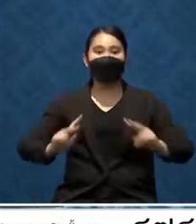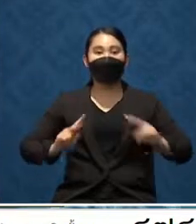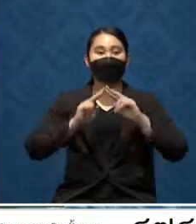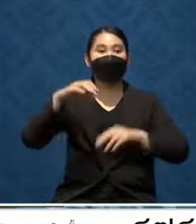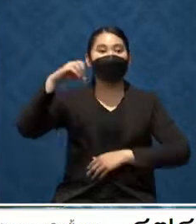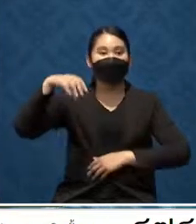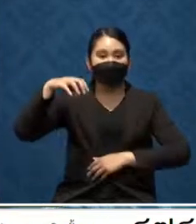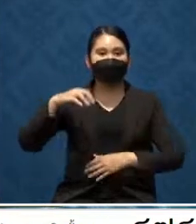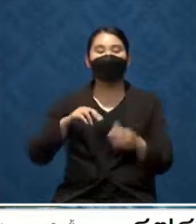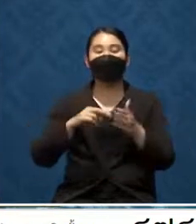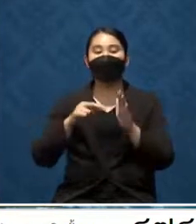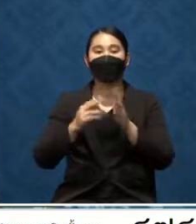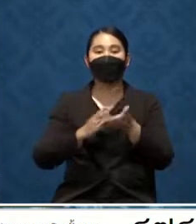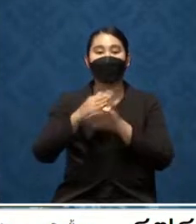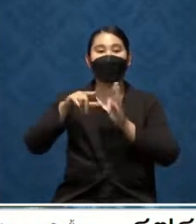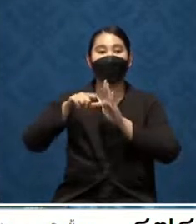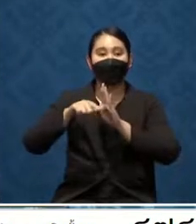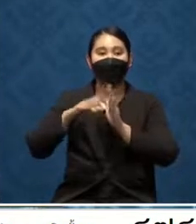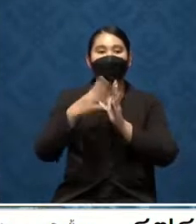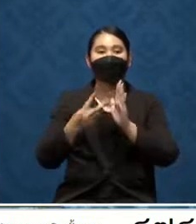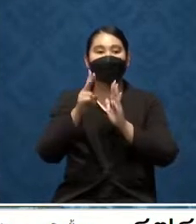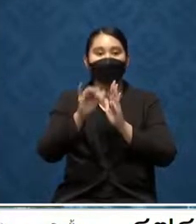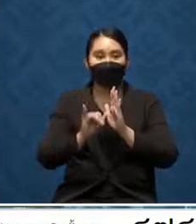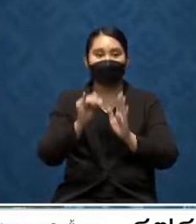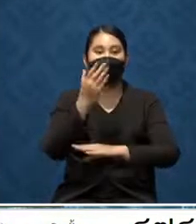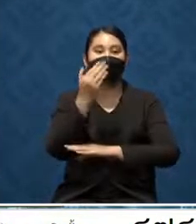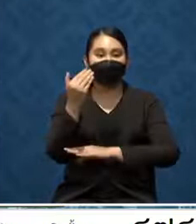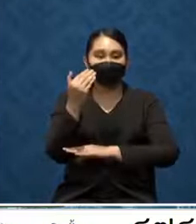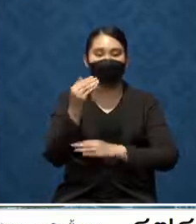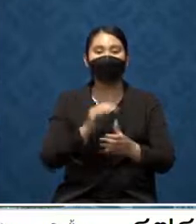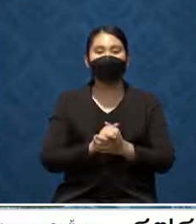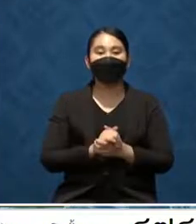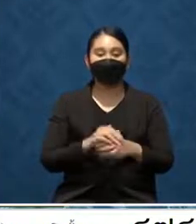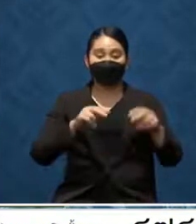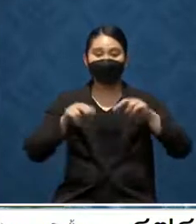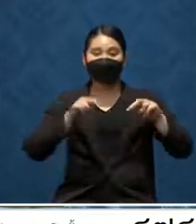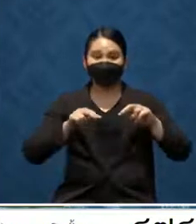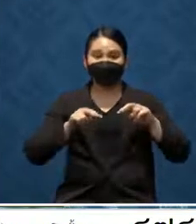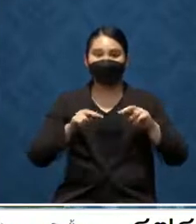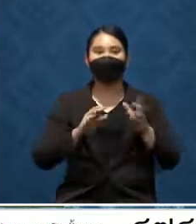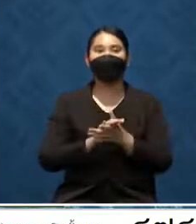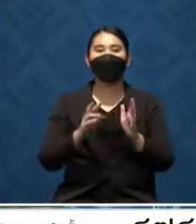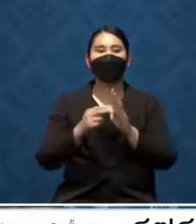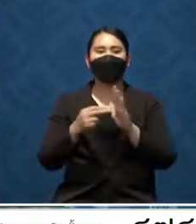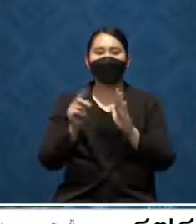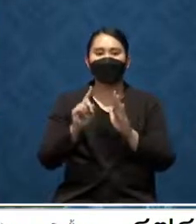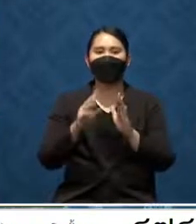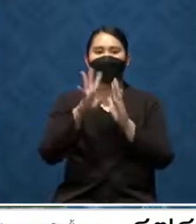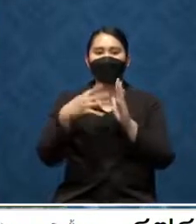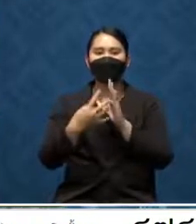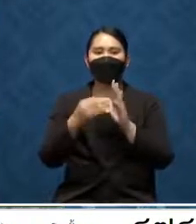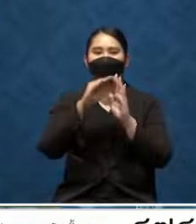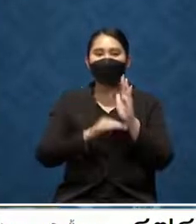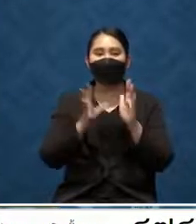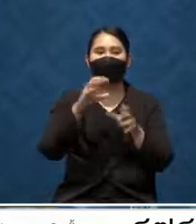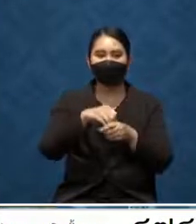งานซึเปฝายเลขาของ นิับายพลังานแห่ชาติมาติดตามโยเช่นเดยวกัน Goku แผนเข้ไป